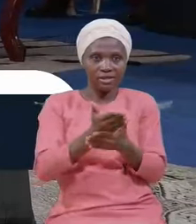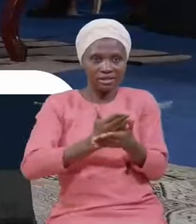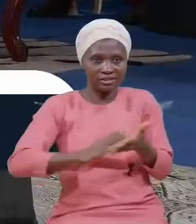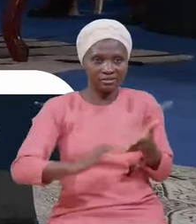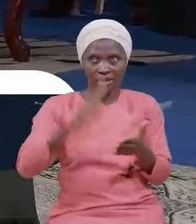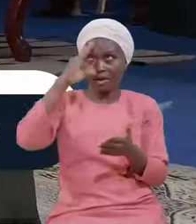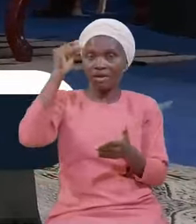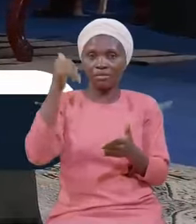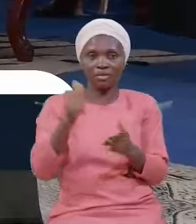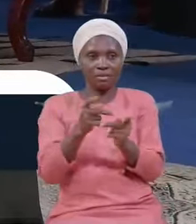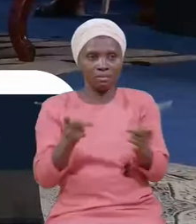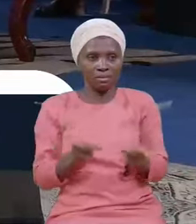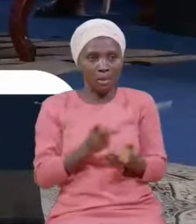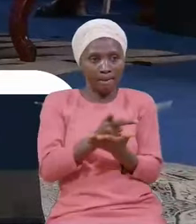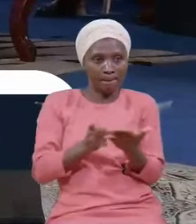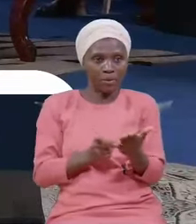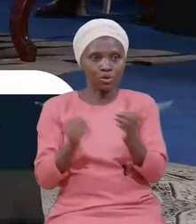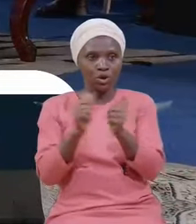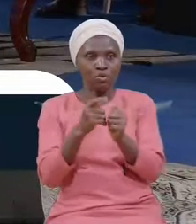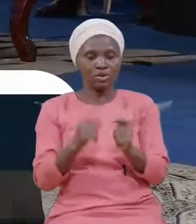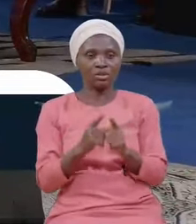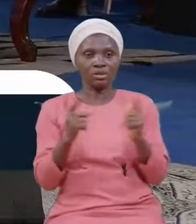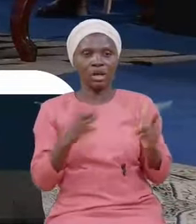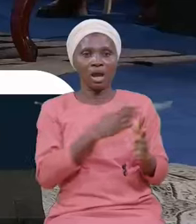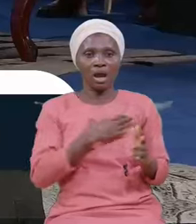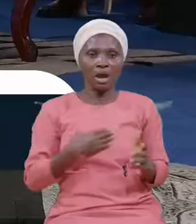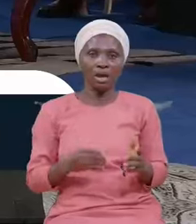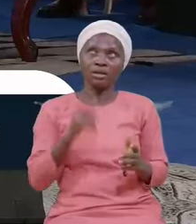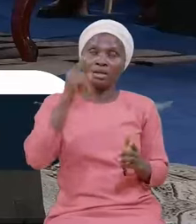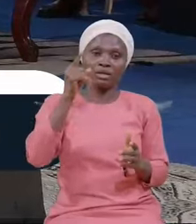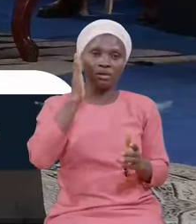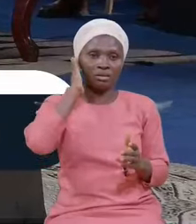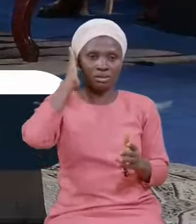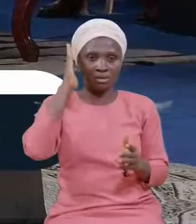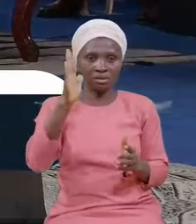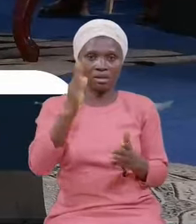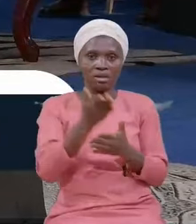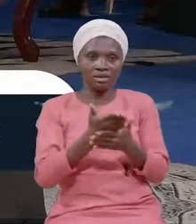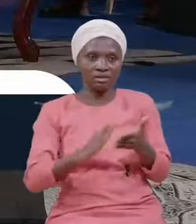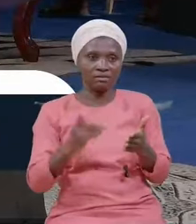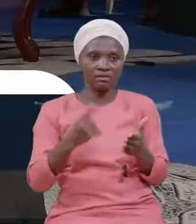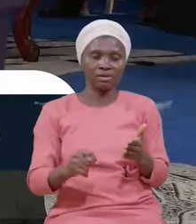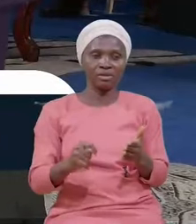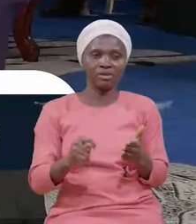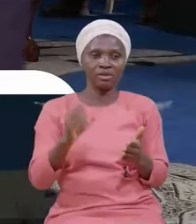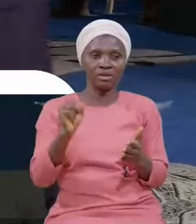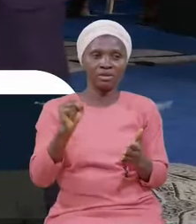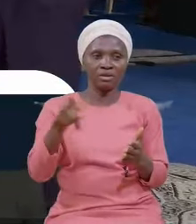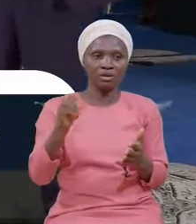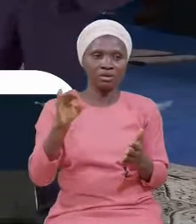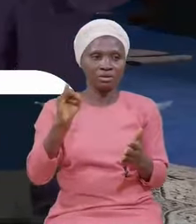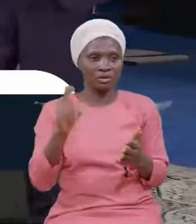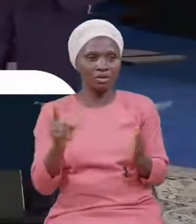je lui donnerai sa part avec les grands. Il partagera le butin